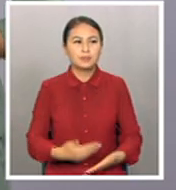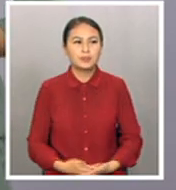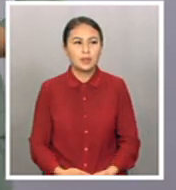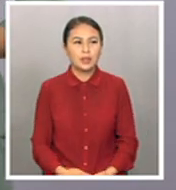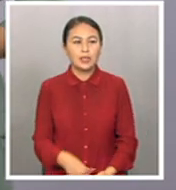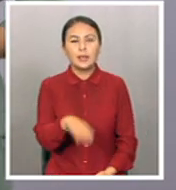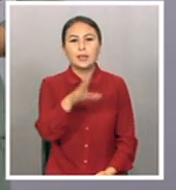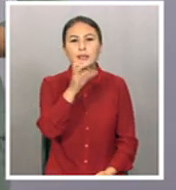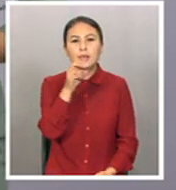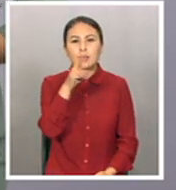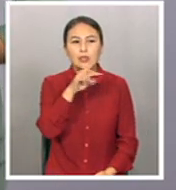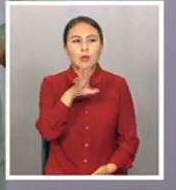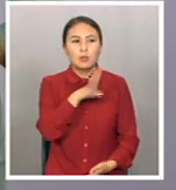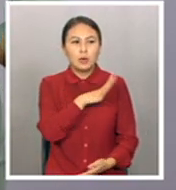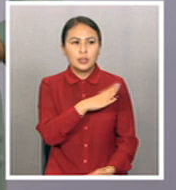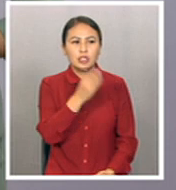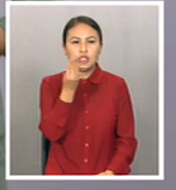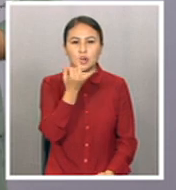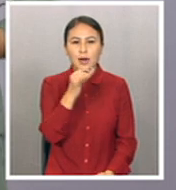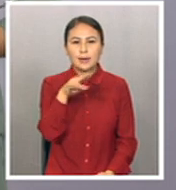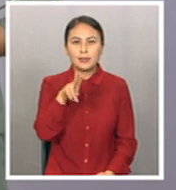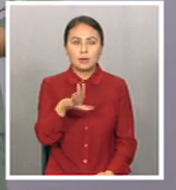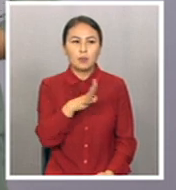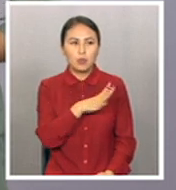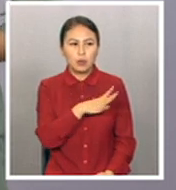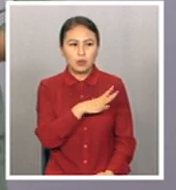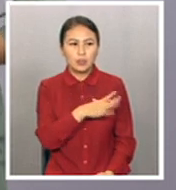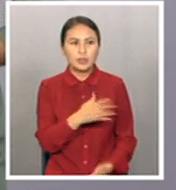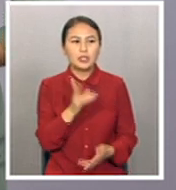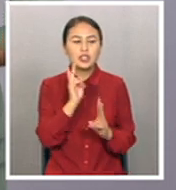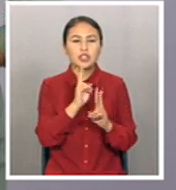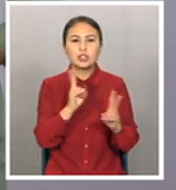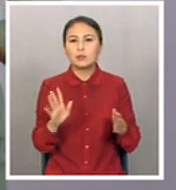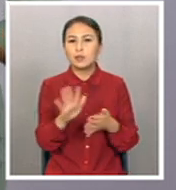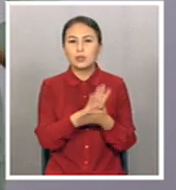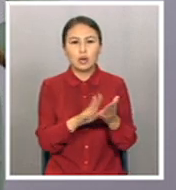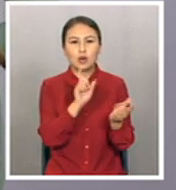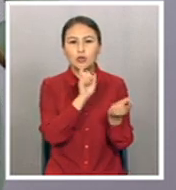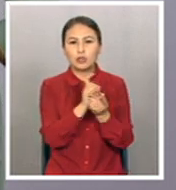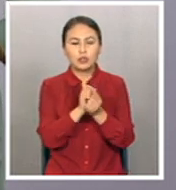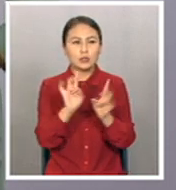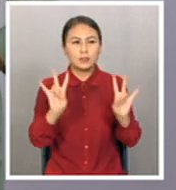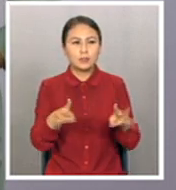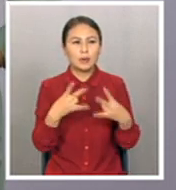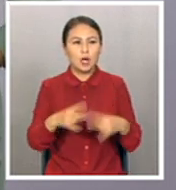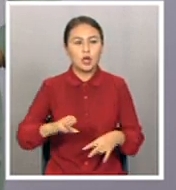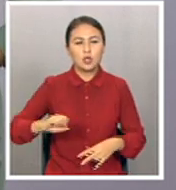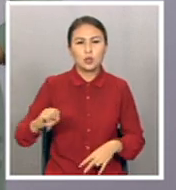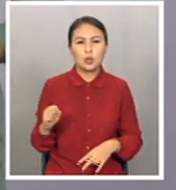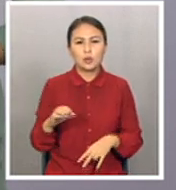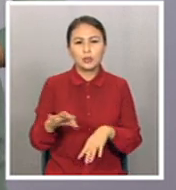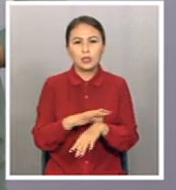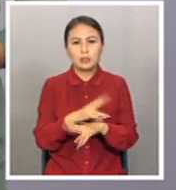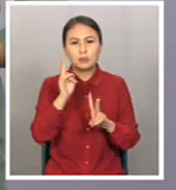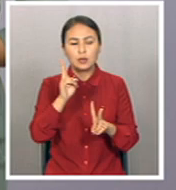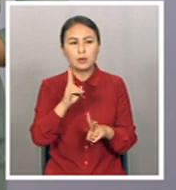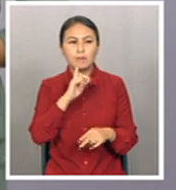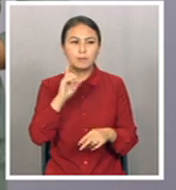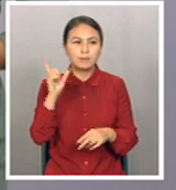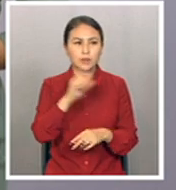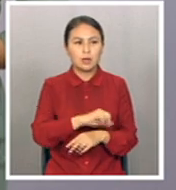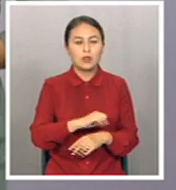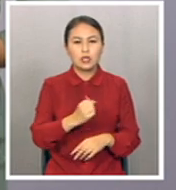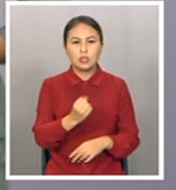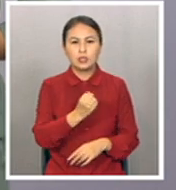оқиық. Еділ болда жайық бол, ешкім менен ұрыспа. Жолдасыңа жау тисе, жаныңды